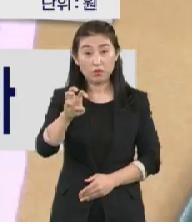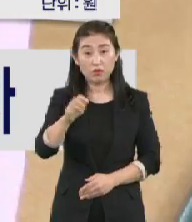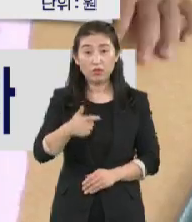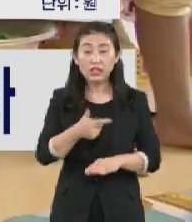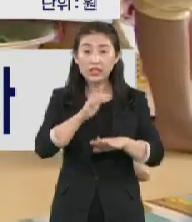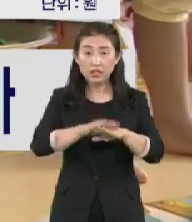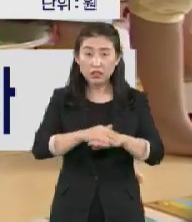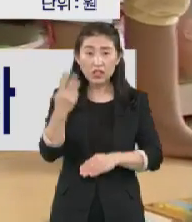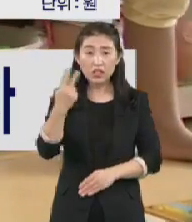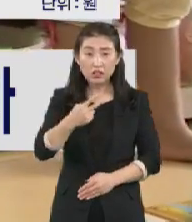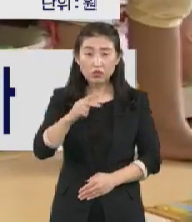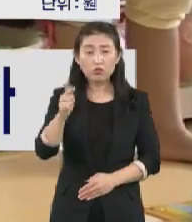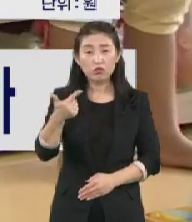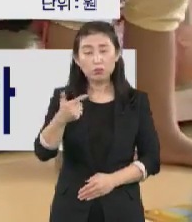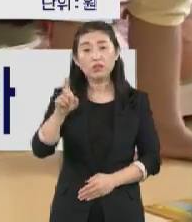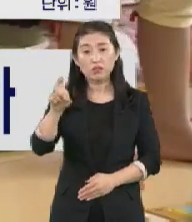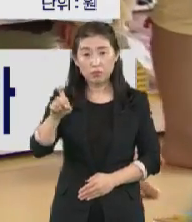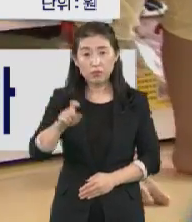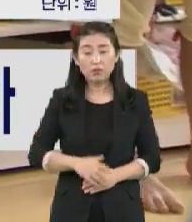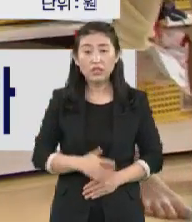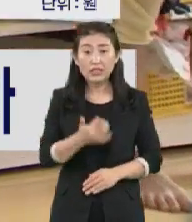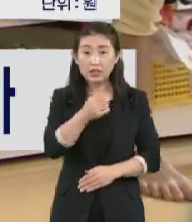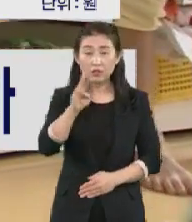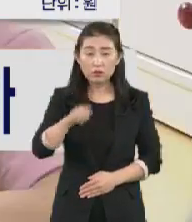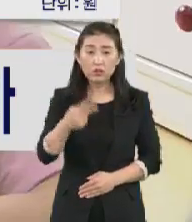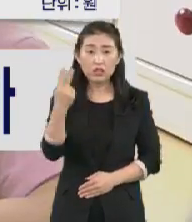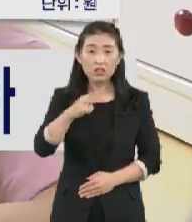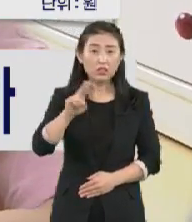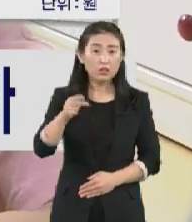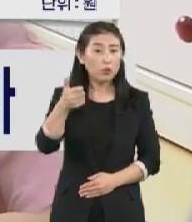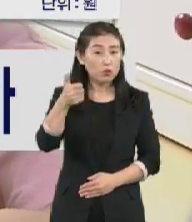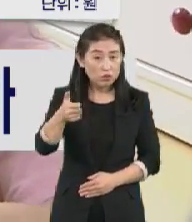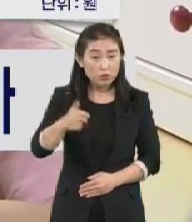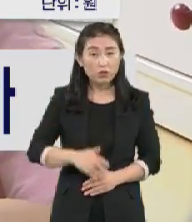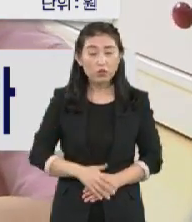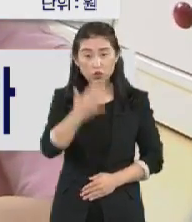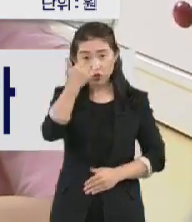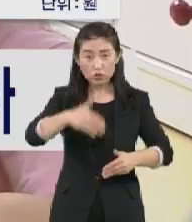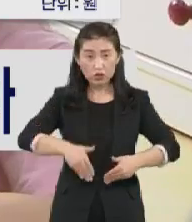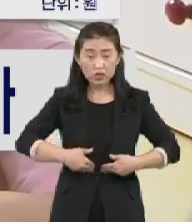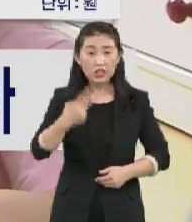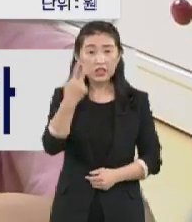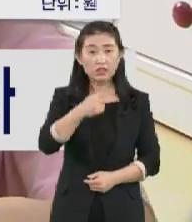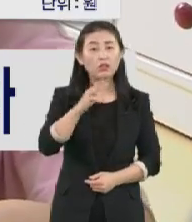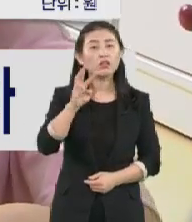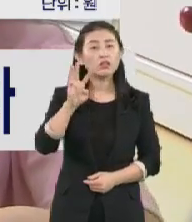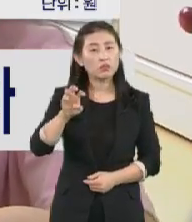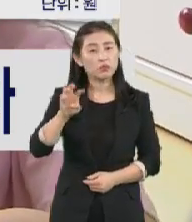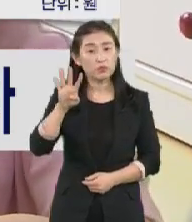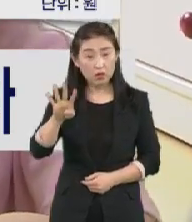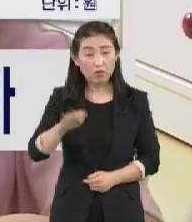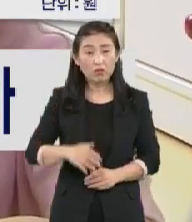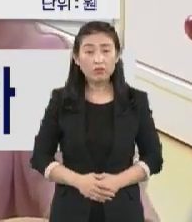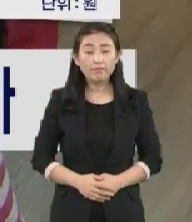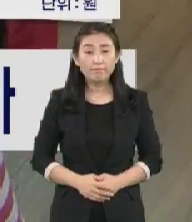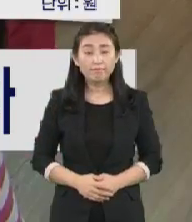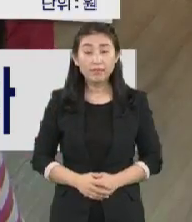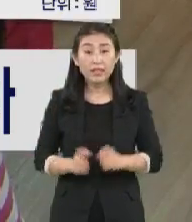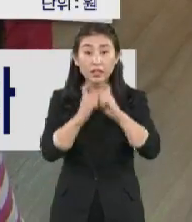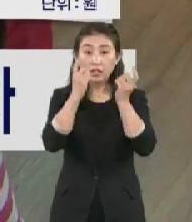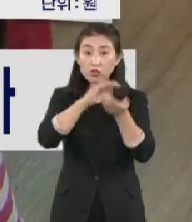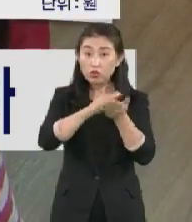비해 대전 2,610원 세종은 2,250 원 중 담은 2034 원인이었습니다